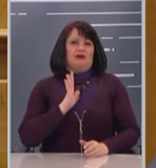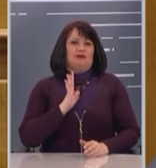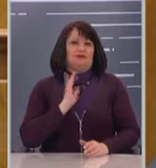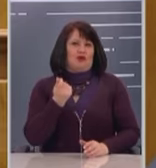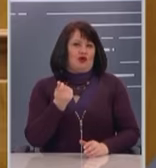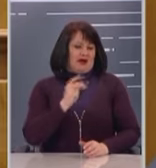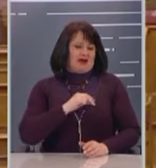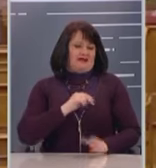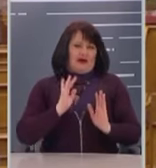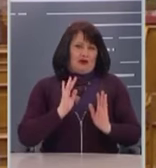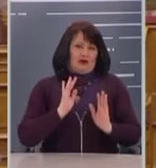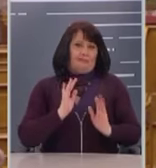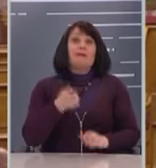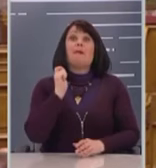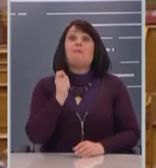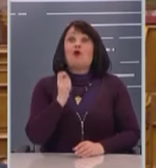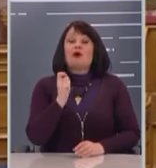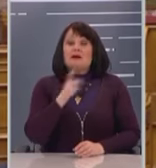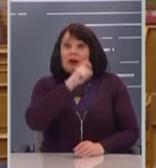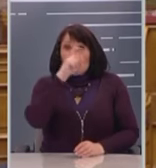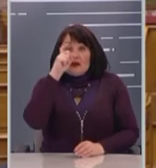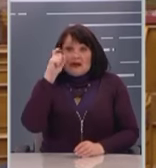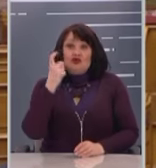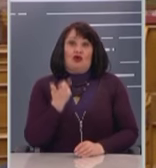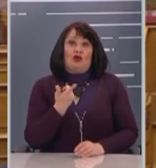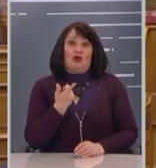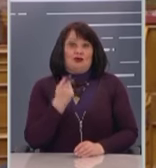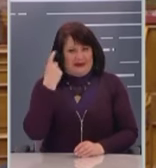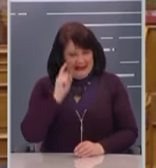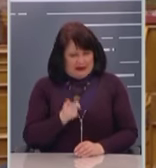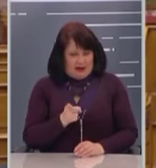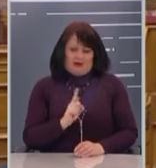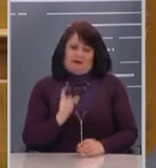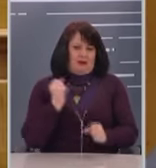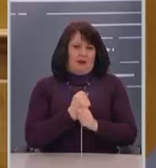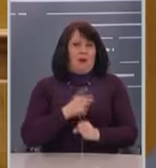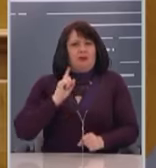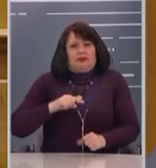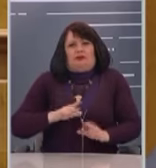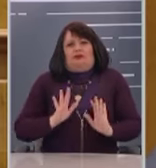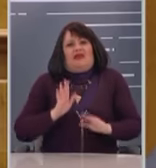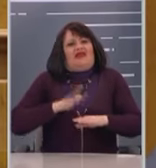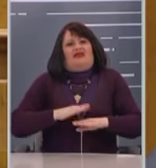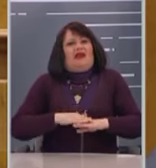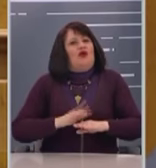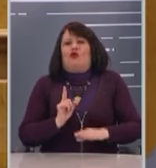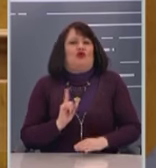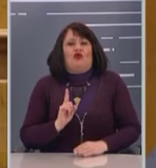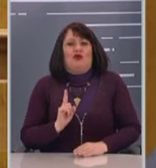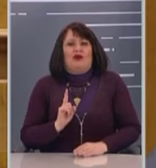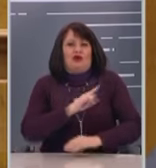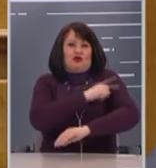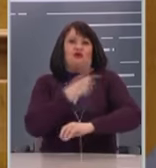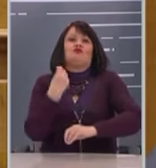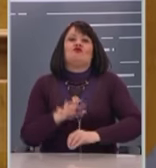συμφερόντων. Μια πολιτική που είναι δύσκολο να αποδοθεί σε άγνοια, σε αμέλεια ή έστω σε